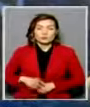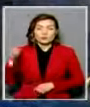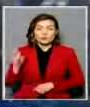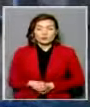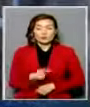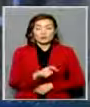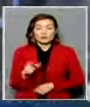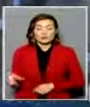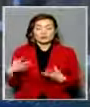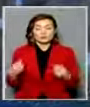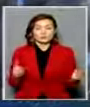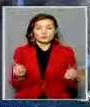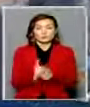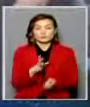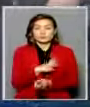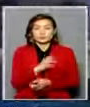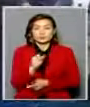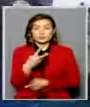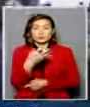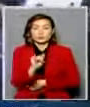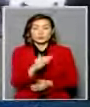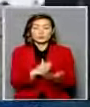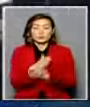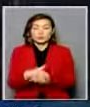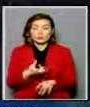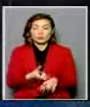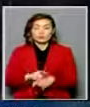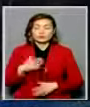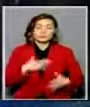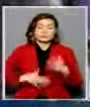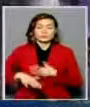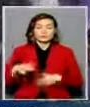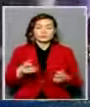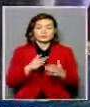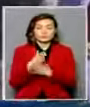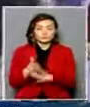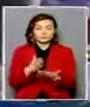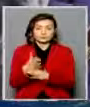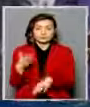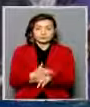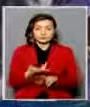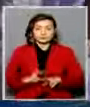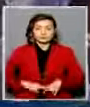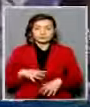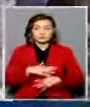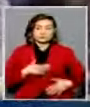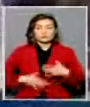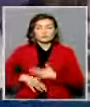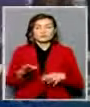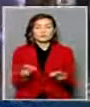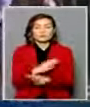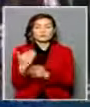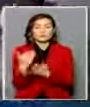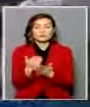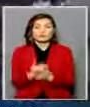Прибывающих пассажиров в этот день встречали с шашу. Гости города были очень рады местному гостеприимству. Особенно порадовала их